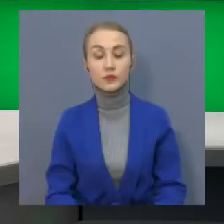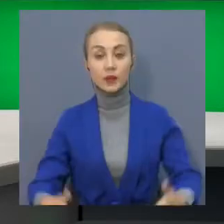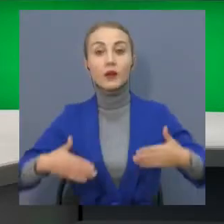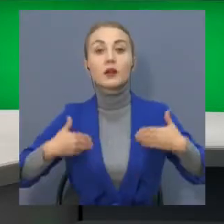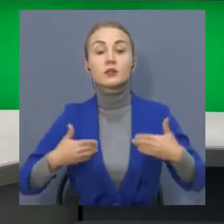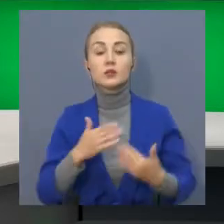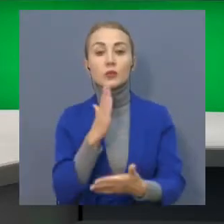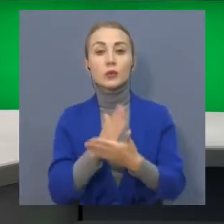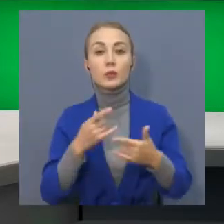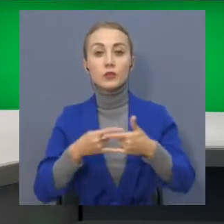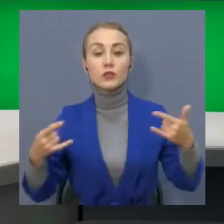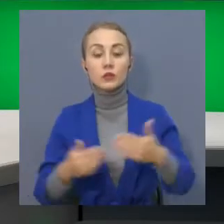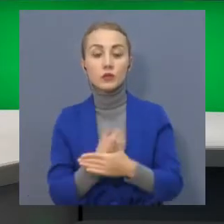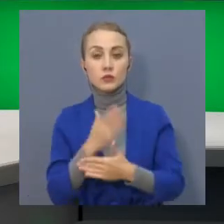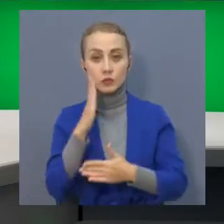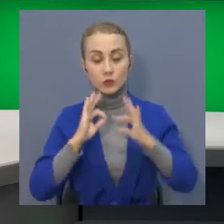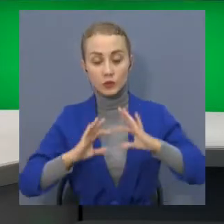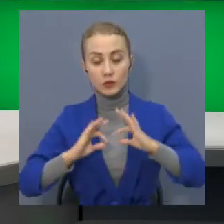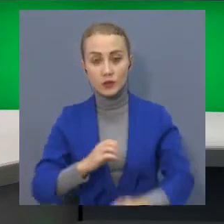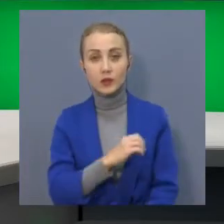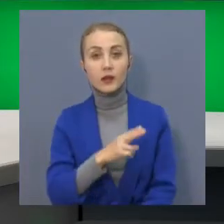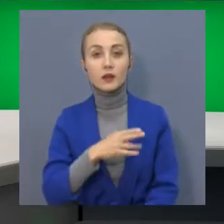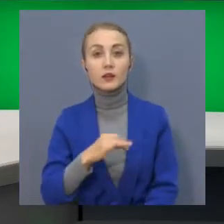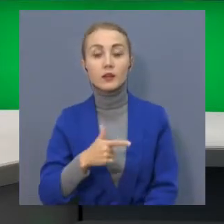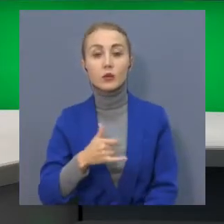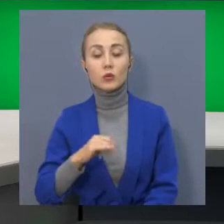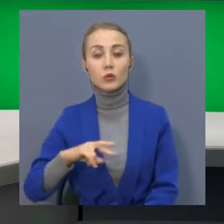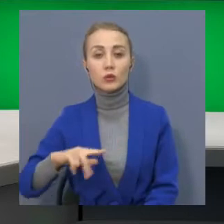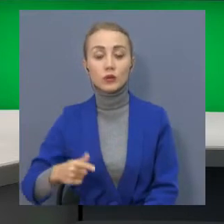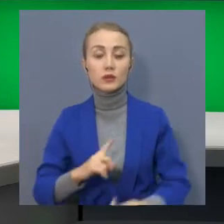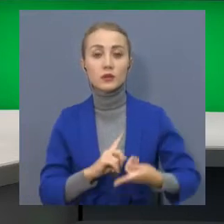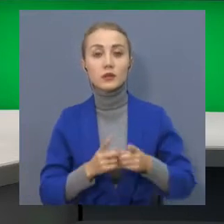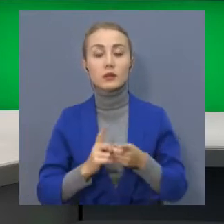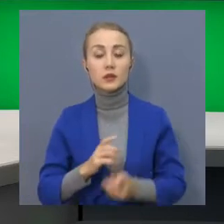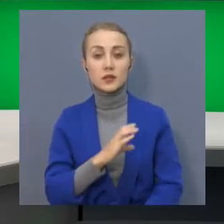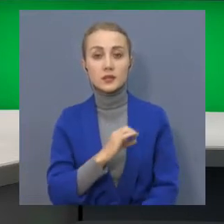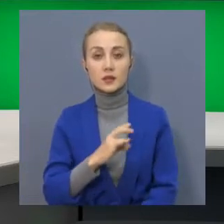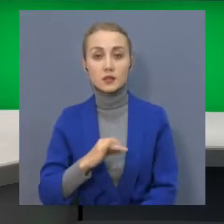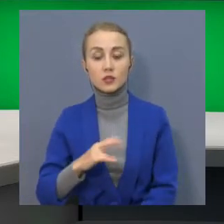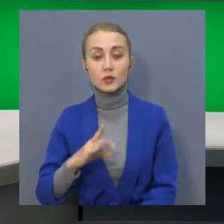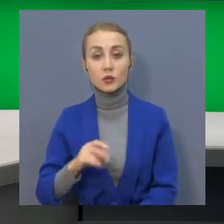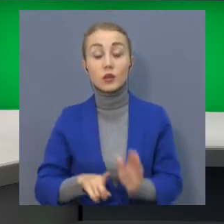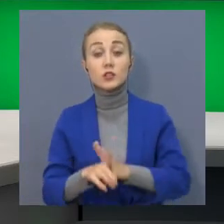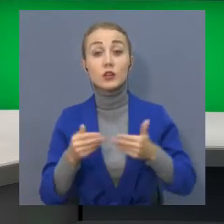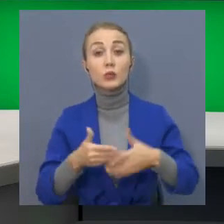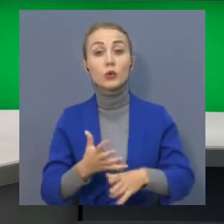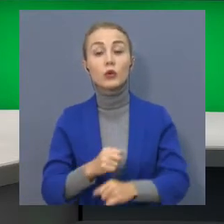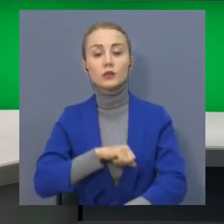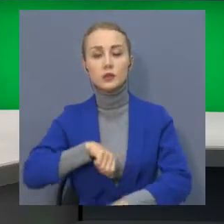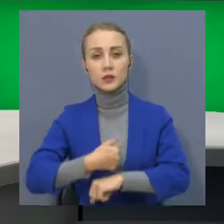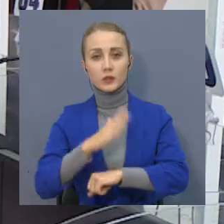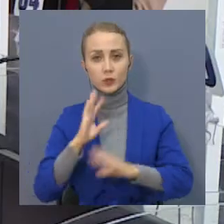Армысыр тікелей эфирде көкшіп бара, жаңалықтар тізгінінде мен Ердігүлді Дудбасқызы және сурд аудармашы Любовь Сенченко. Алдымен ақпараттарыңды